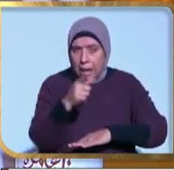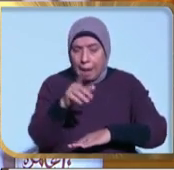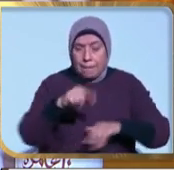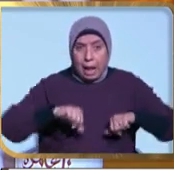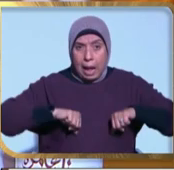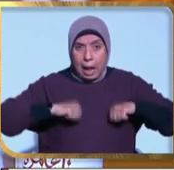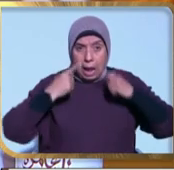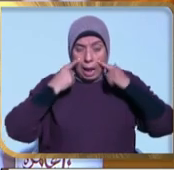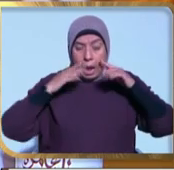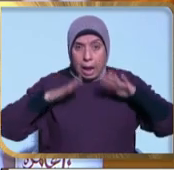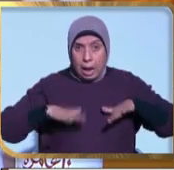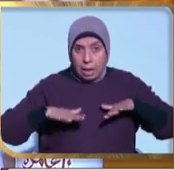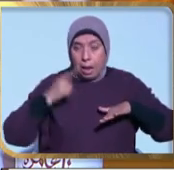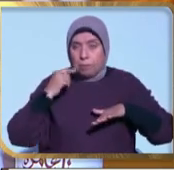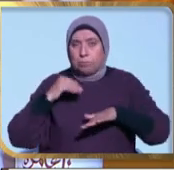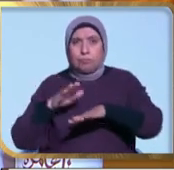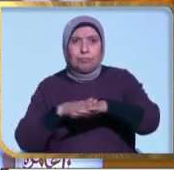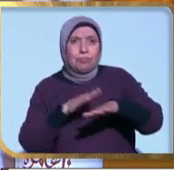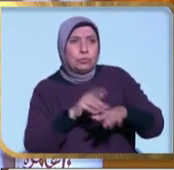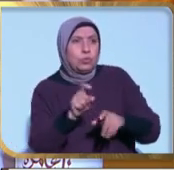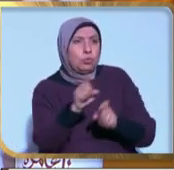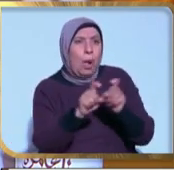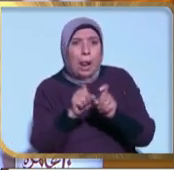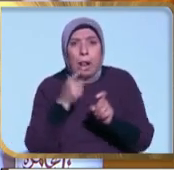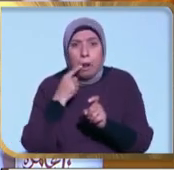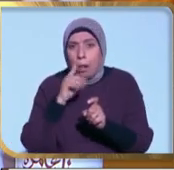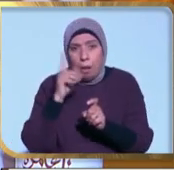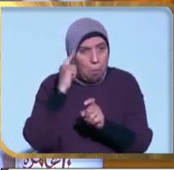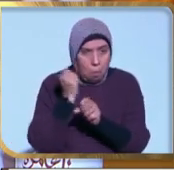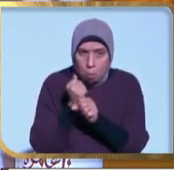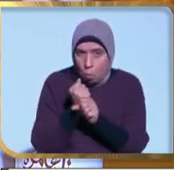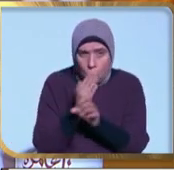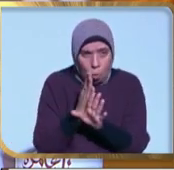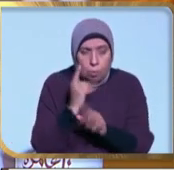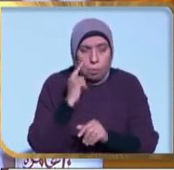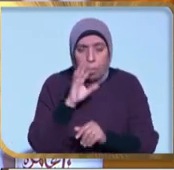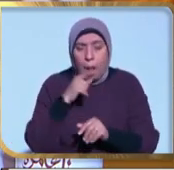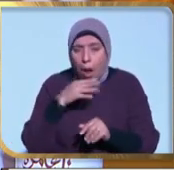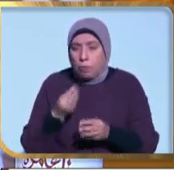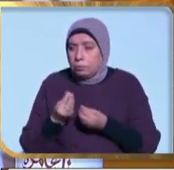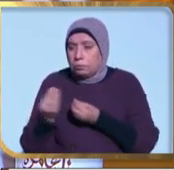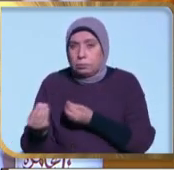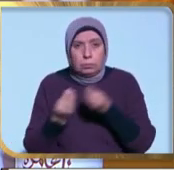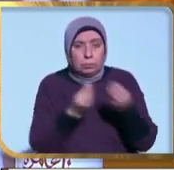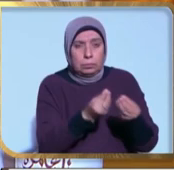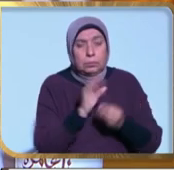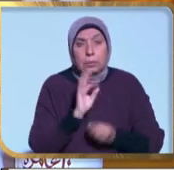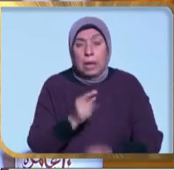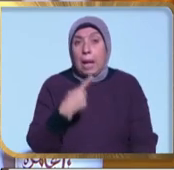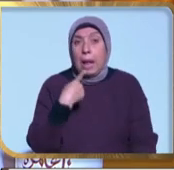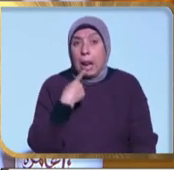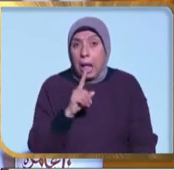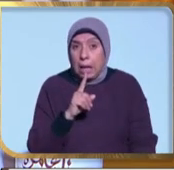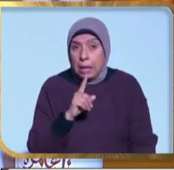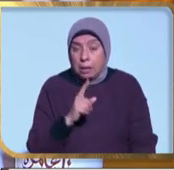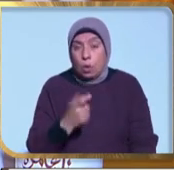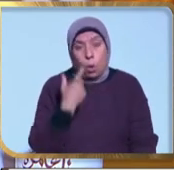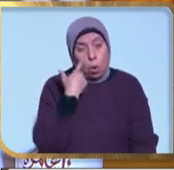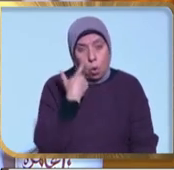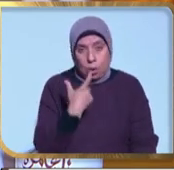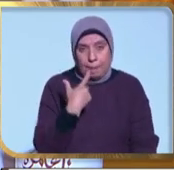ما ياخد موافقه من حد فيعطي من شاء ما شاء لكن طب طبعا عايزين ننبه على انه يعمل الكلام